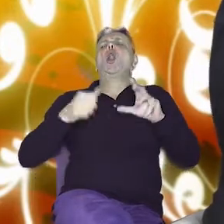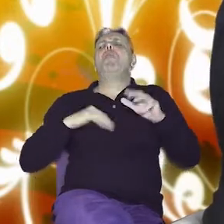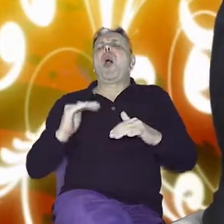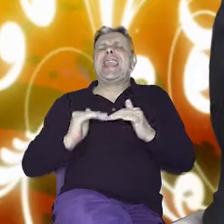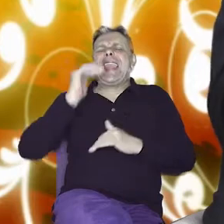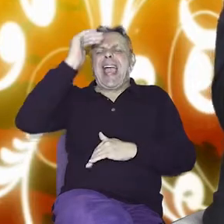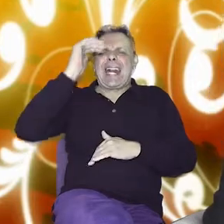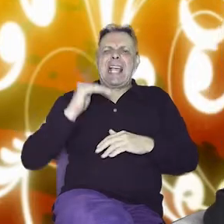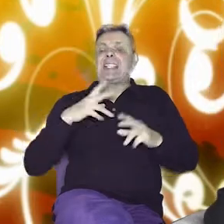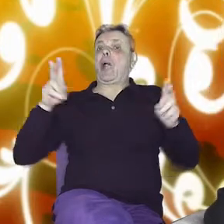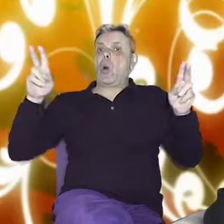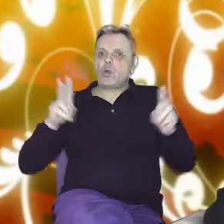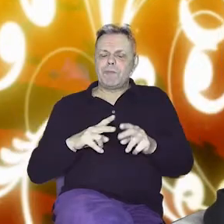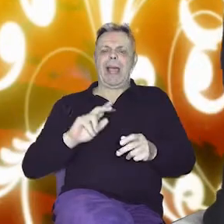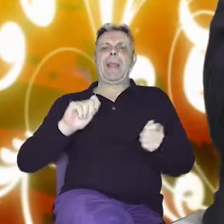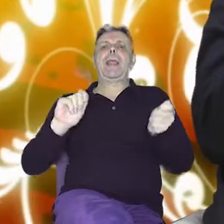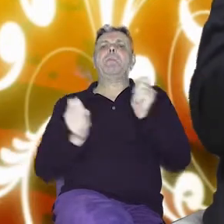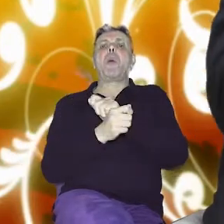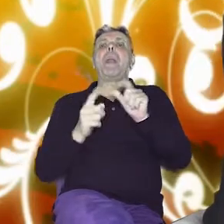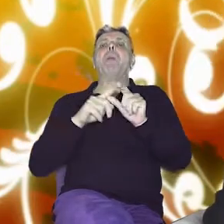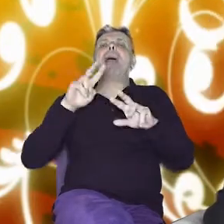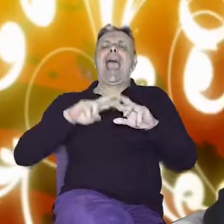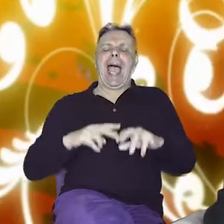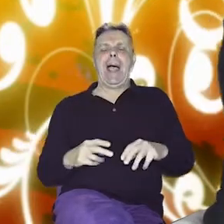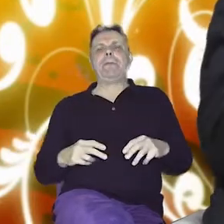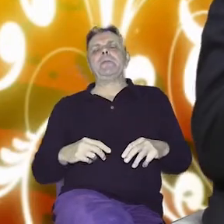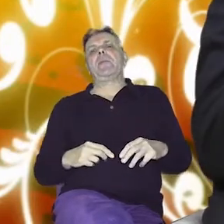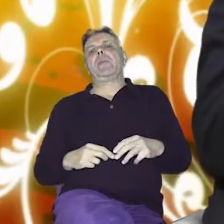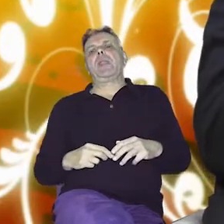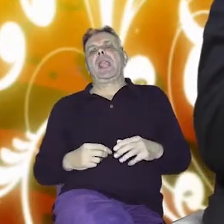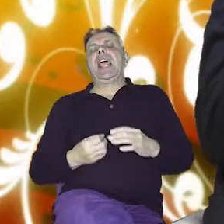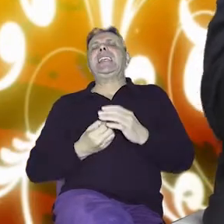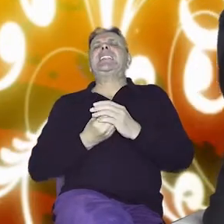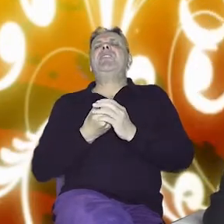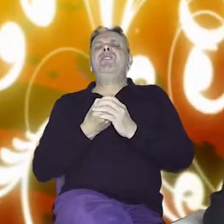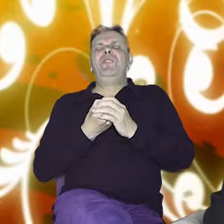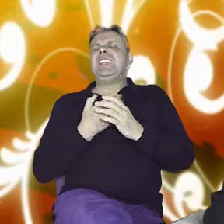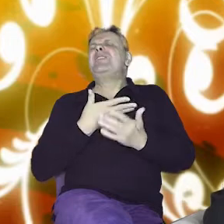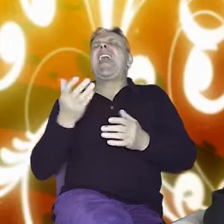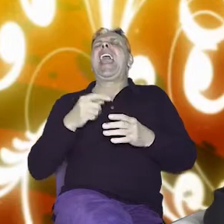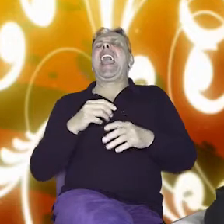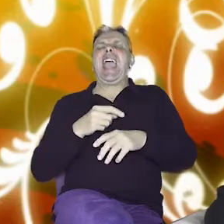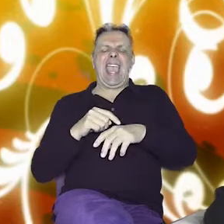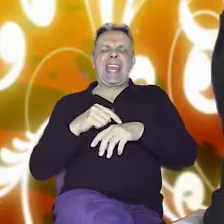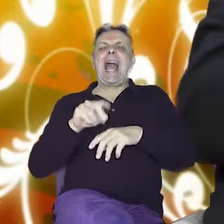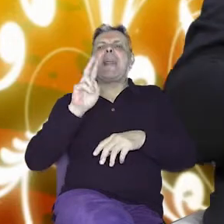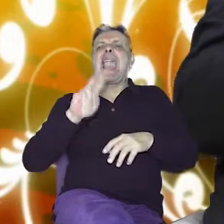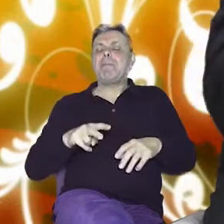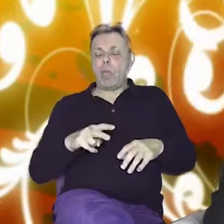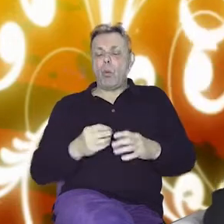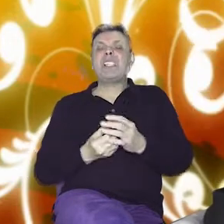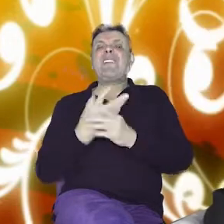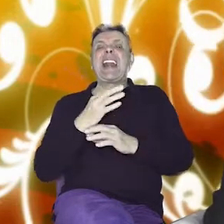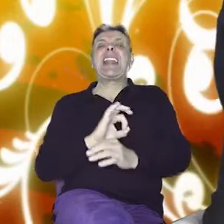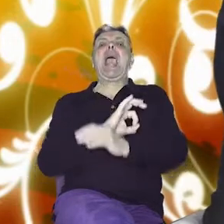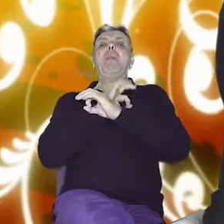fazi. Jel? E sad su tu problemi sa citokinima, sa ovoga hormonima rasta koji su smanjeni, sa promjenom